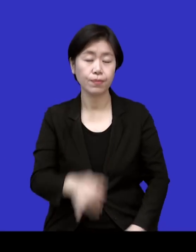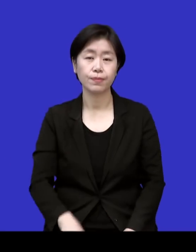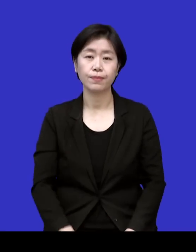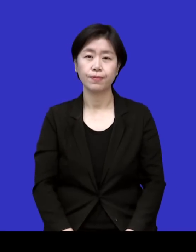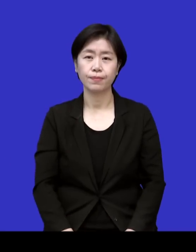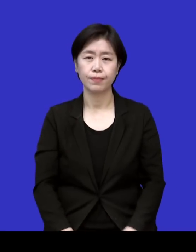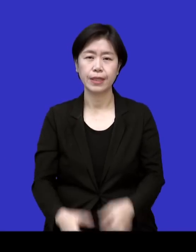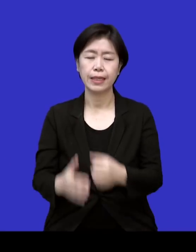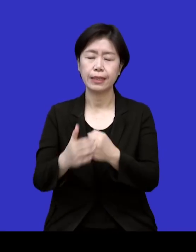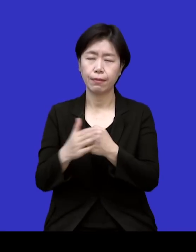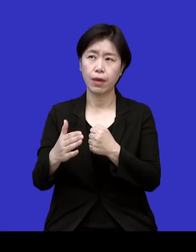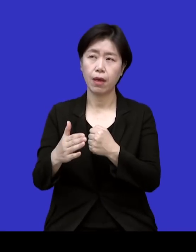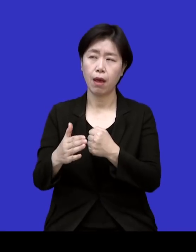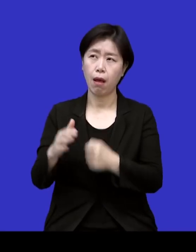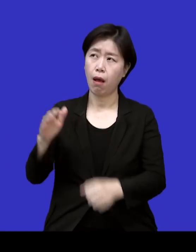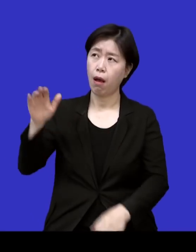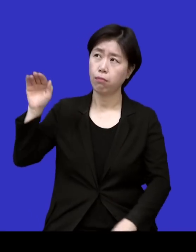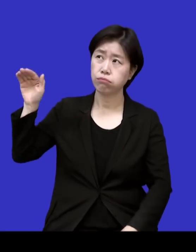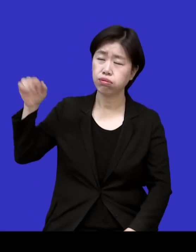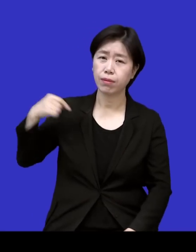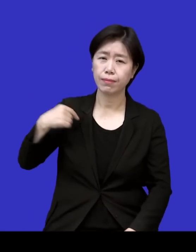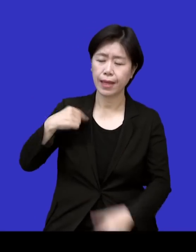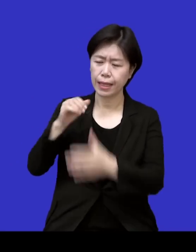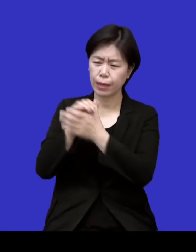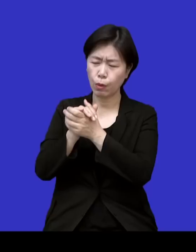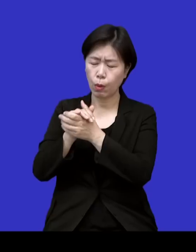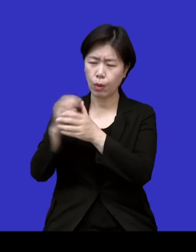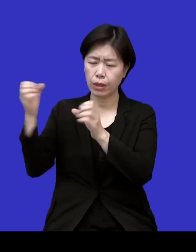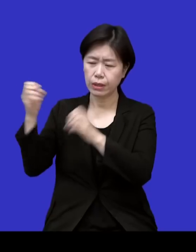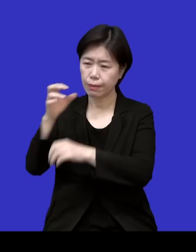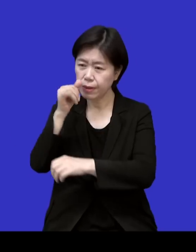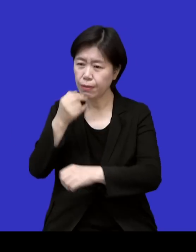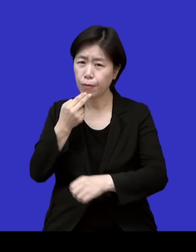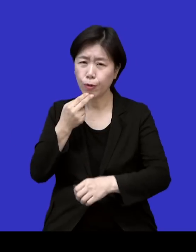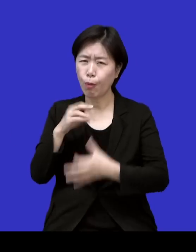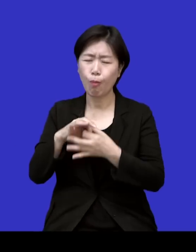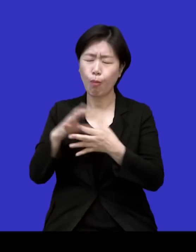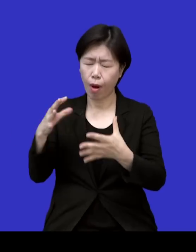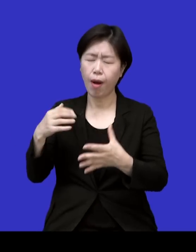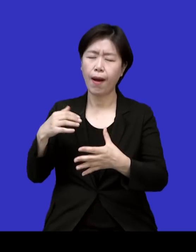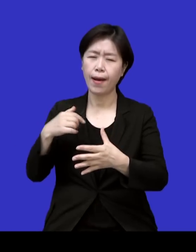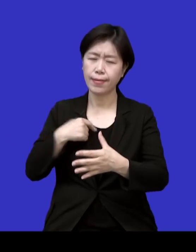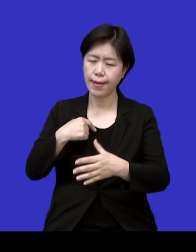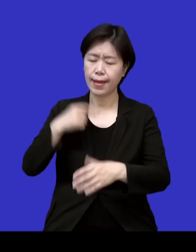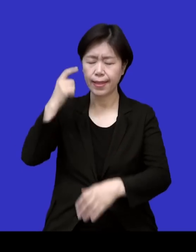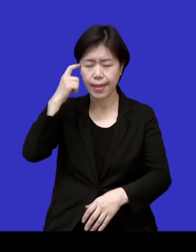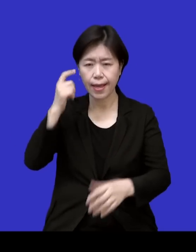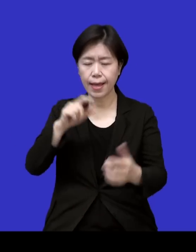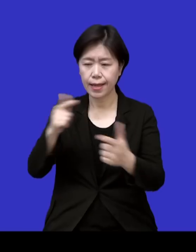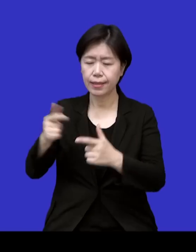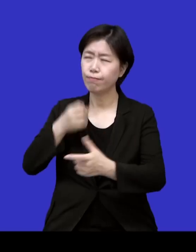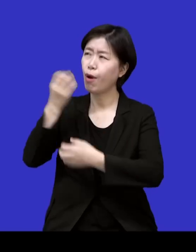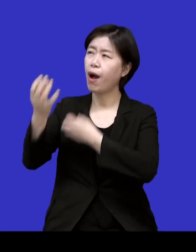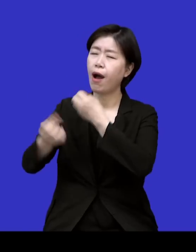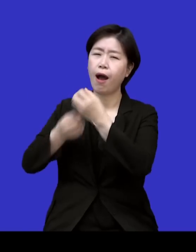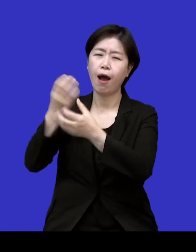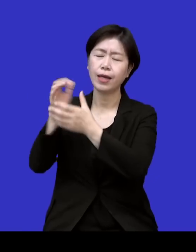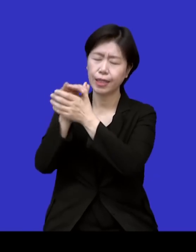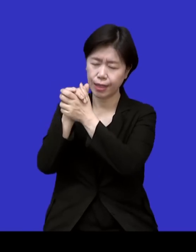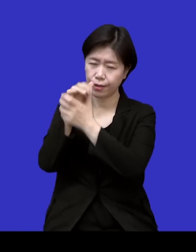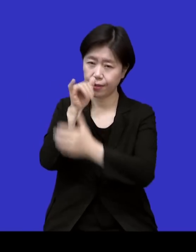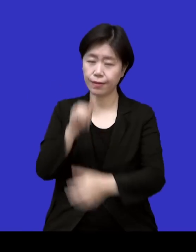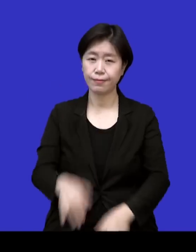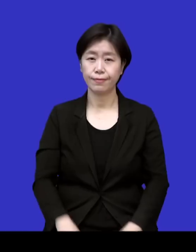하나님께 들어주시든 안 들어주시든 기도하면서 네. 그렇게 견뎠던 것 같아요. 예. 네. 교회 가면